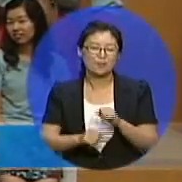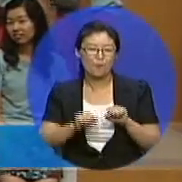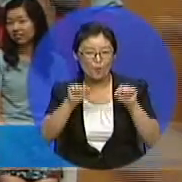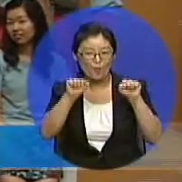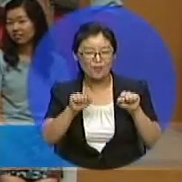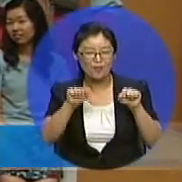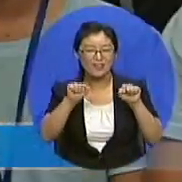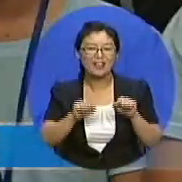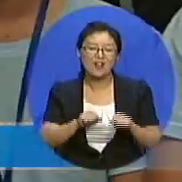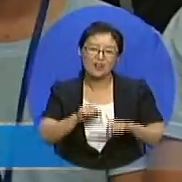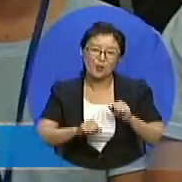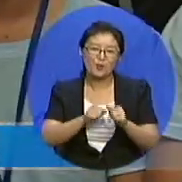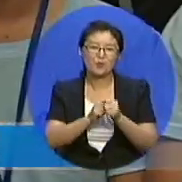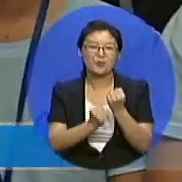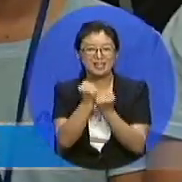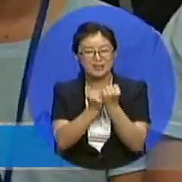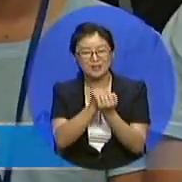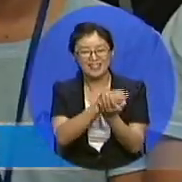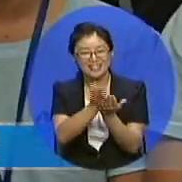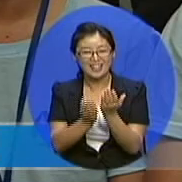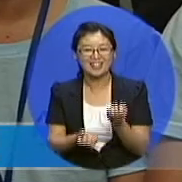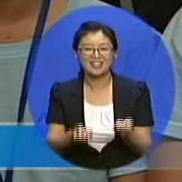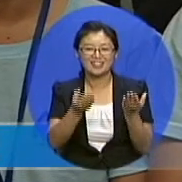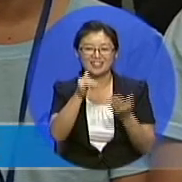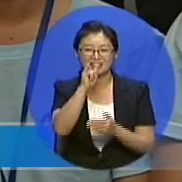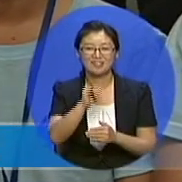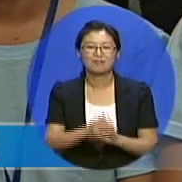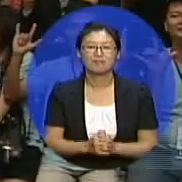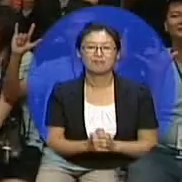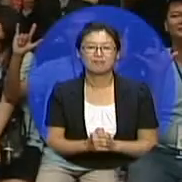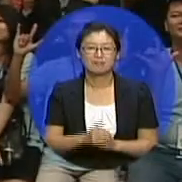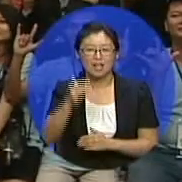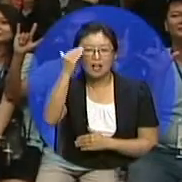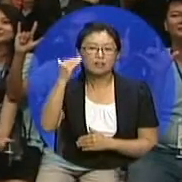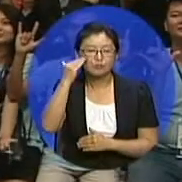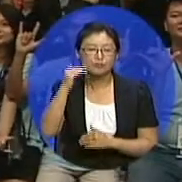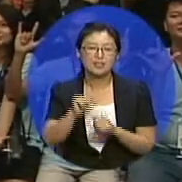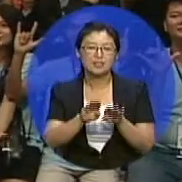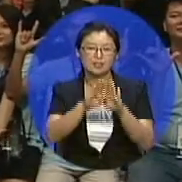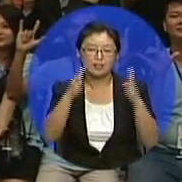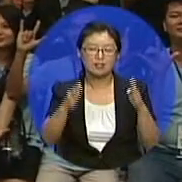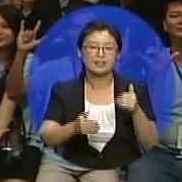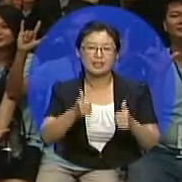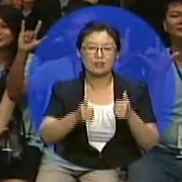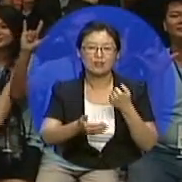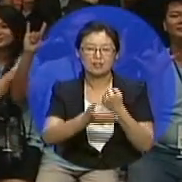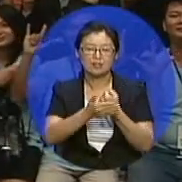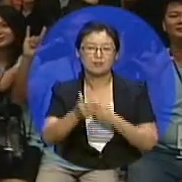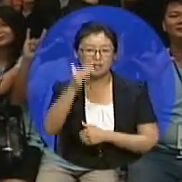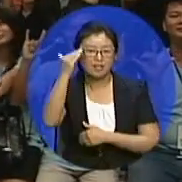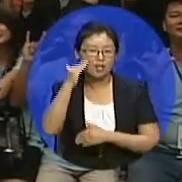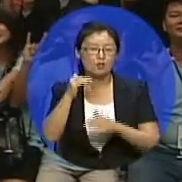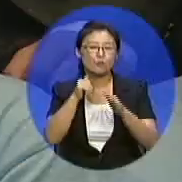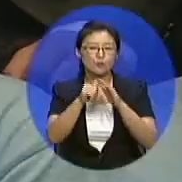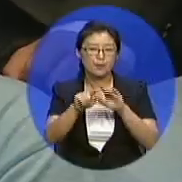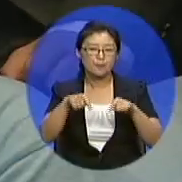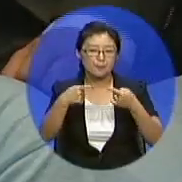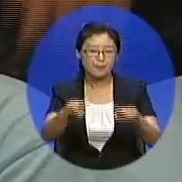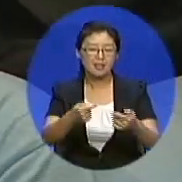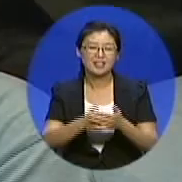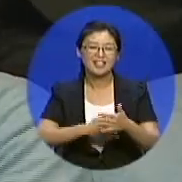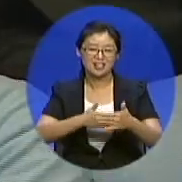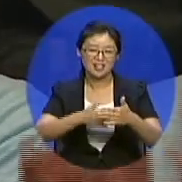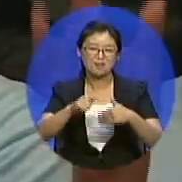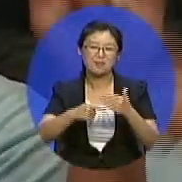활동, 세미나 등 다양한 행사를 펼칩니다. 한국에서 열리는 대회인 만큼 한국 대표 참가자들은 설레는